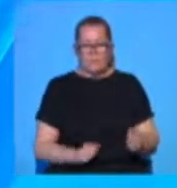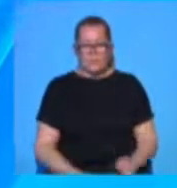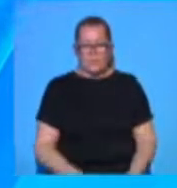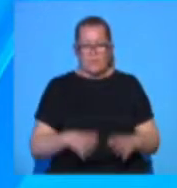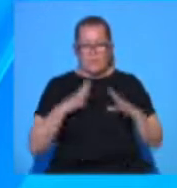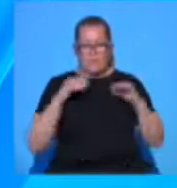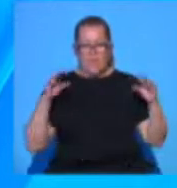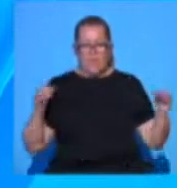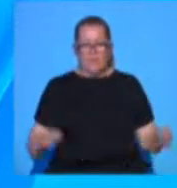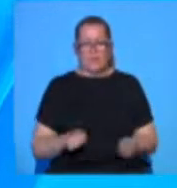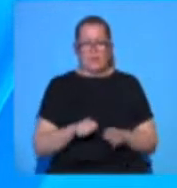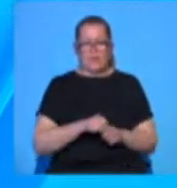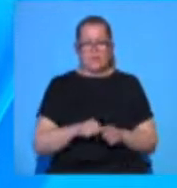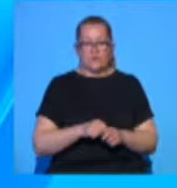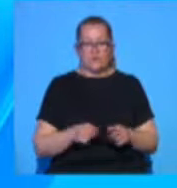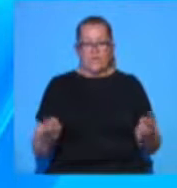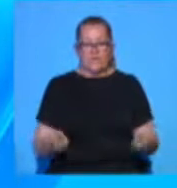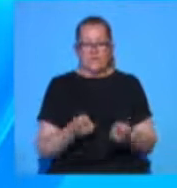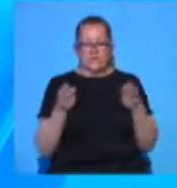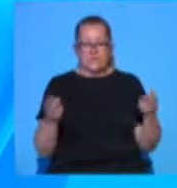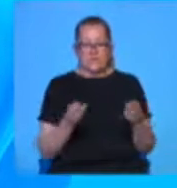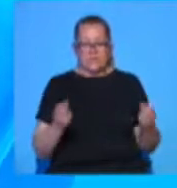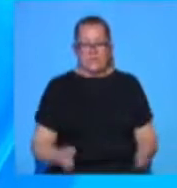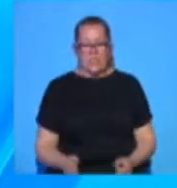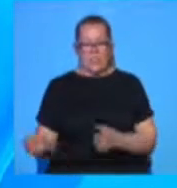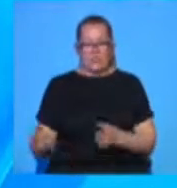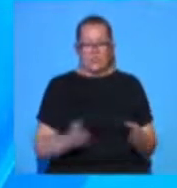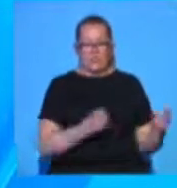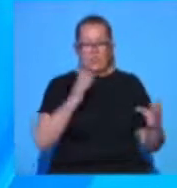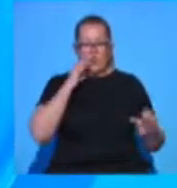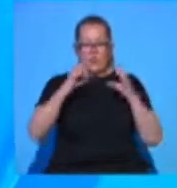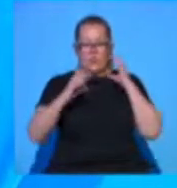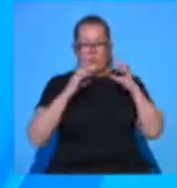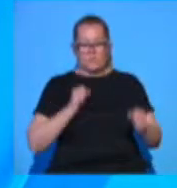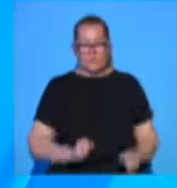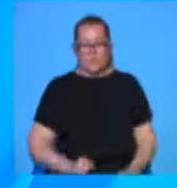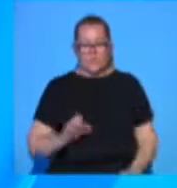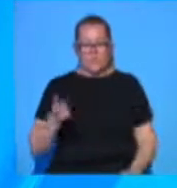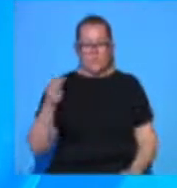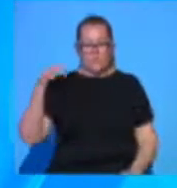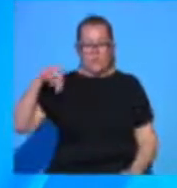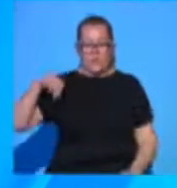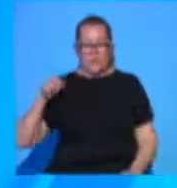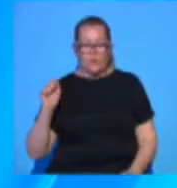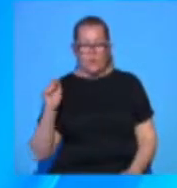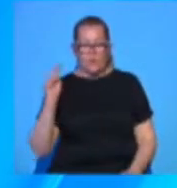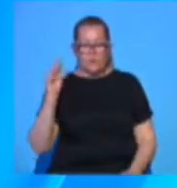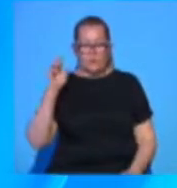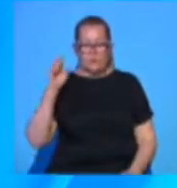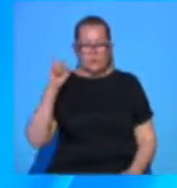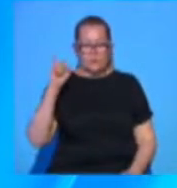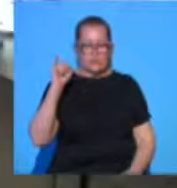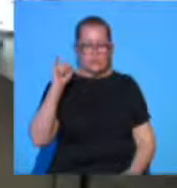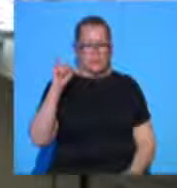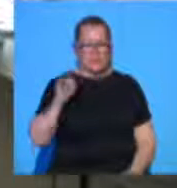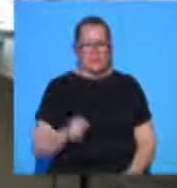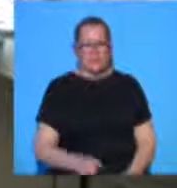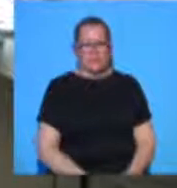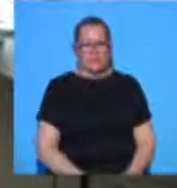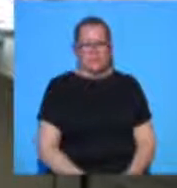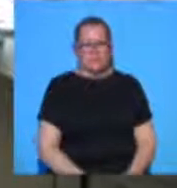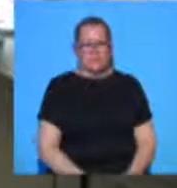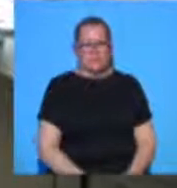și entități din zona educației și cercetării, au pornit o colaborare în domeniul aeronauticii.